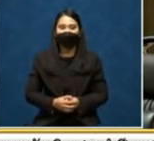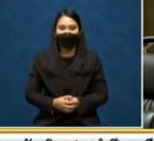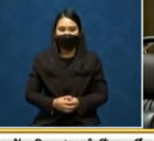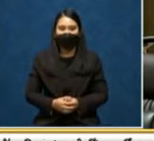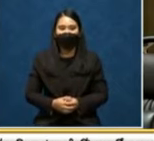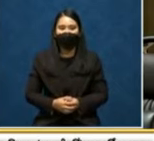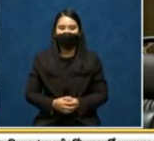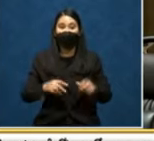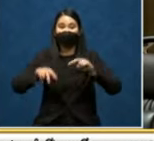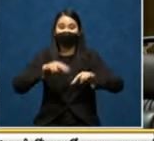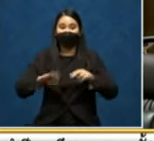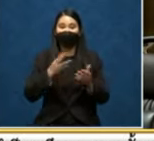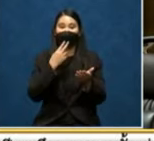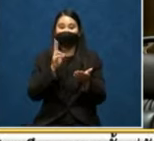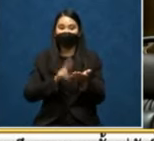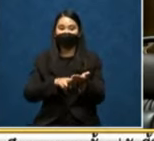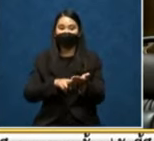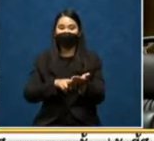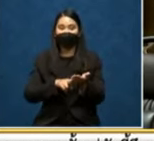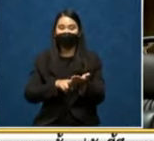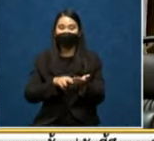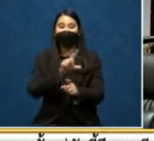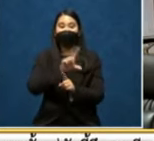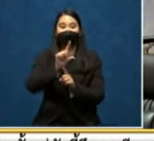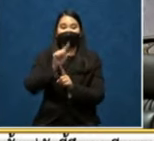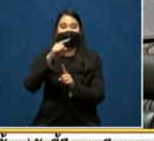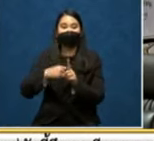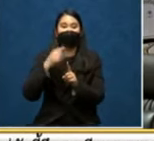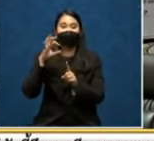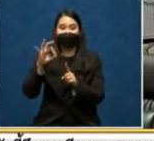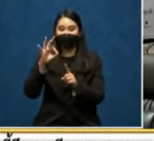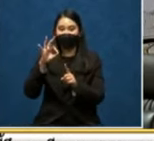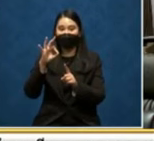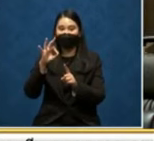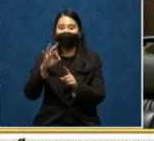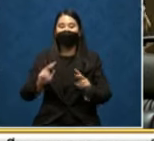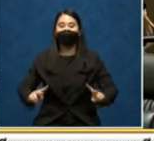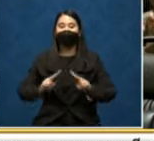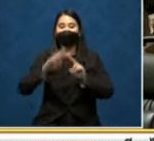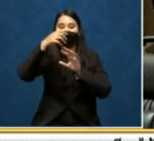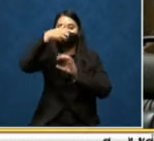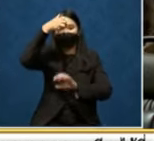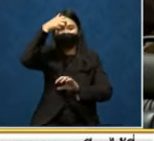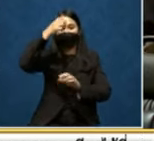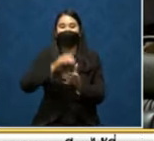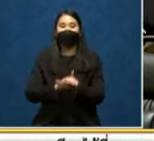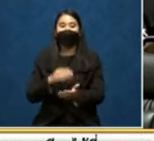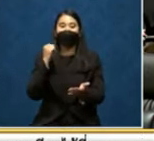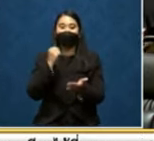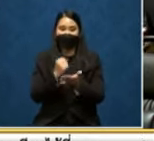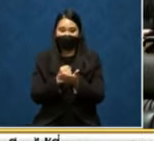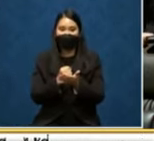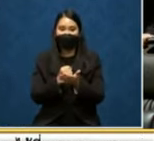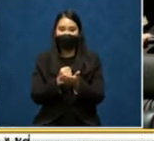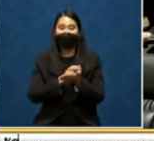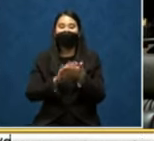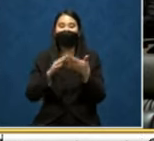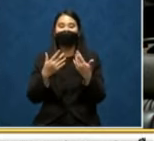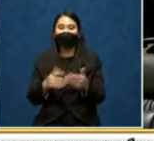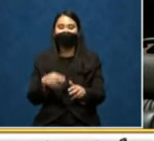สอบกันเองมีหนังสือลงวันที่ 20กันยายนของกระทรวงมหาดไทยลงวันที่ลงเลขลับเรียบร้อย